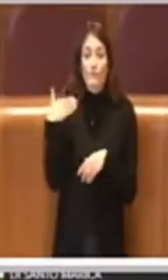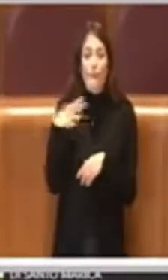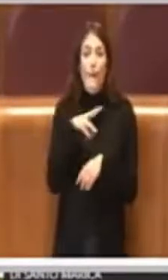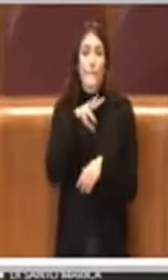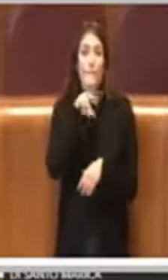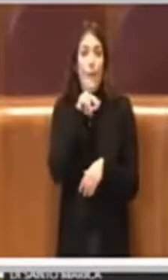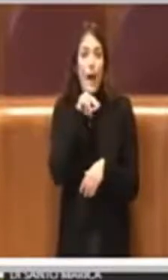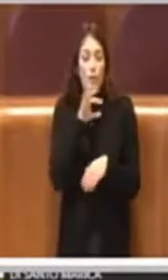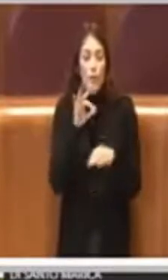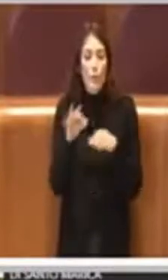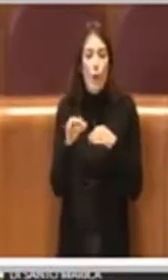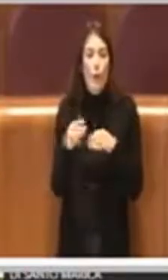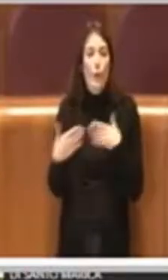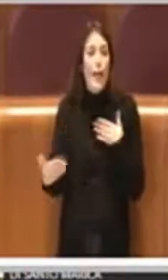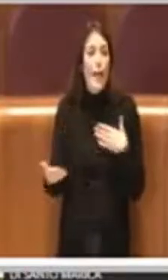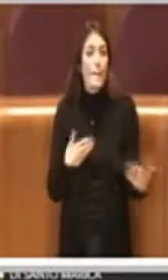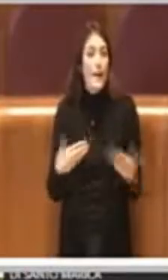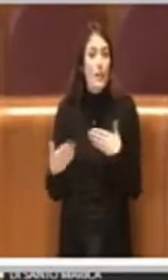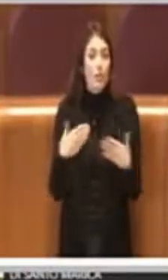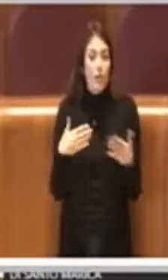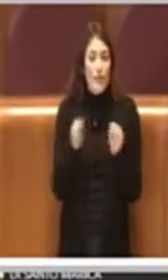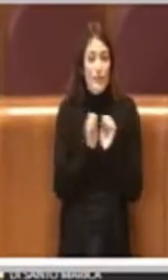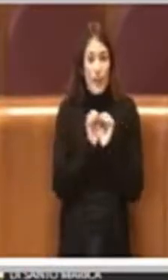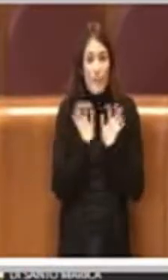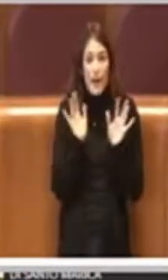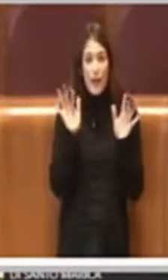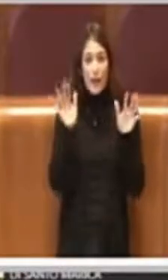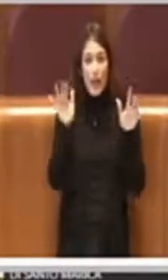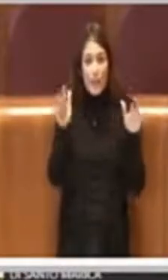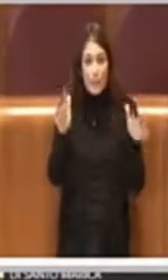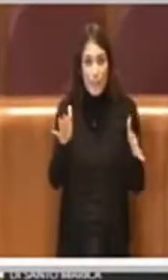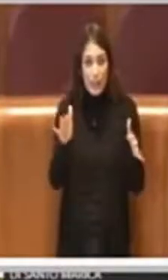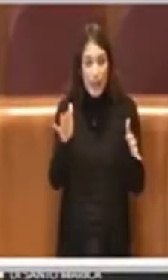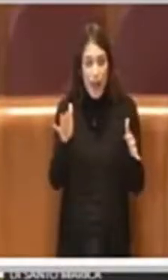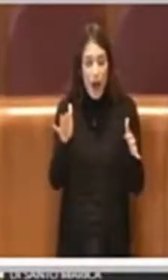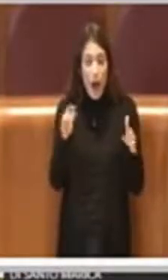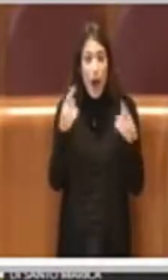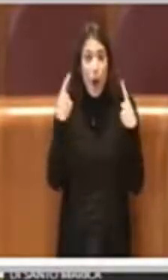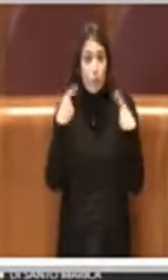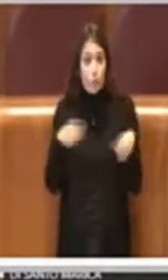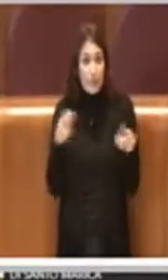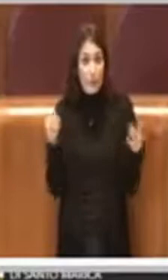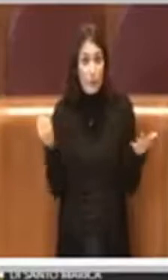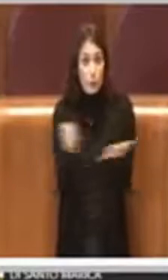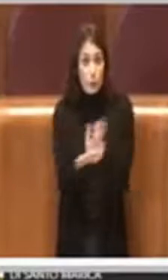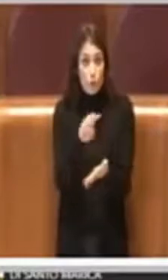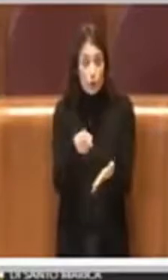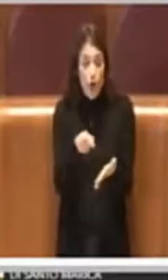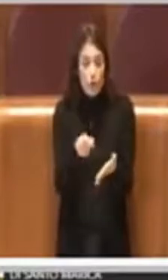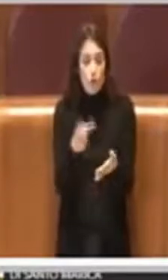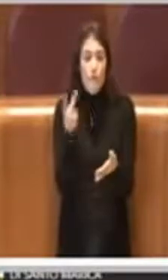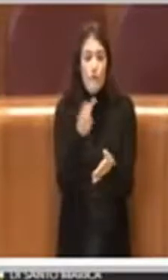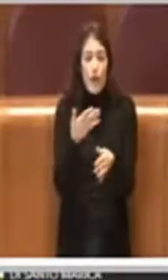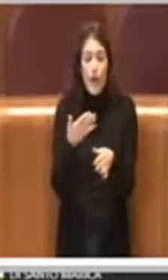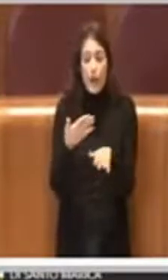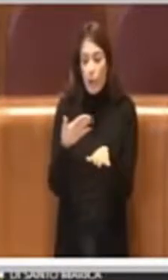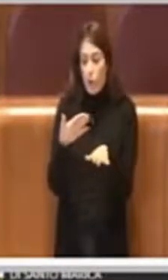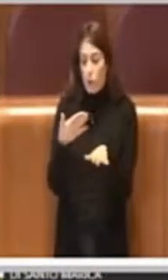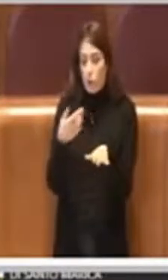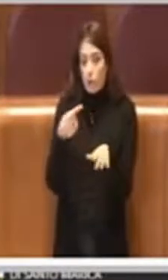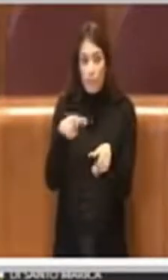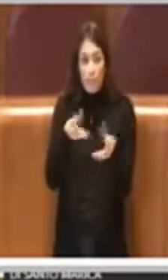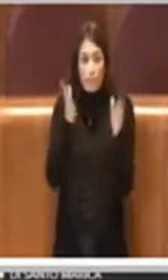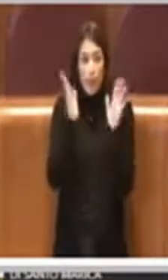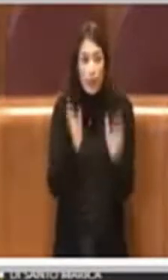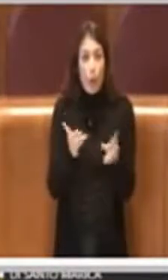verificata un'emergenza pandemica che probabilmente dal dopoguerra è l'emergenza maggiore che ha affrontato il nostro paese.